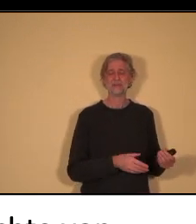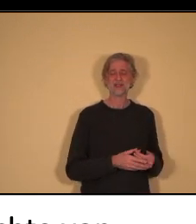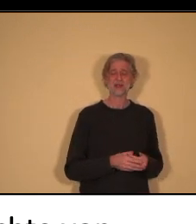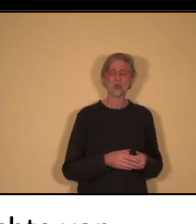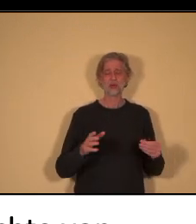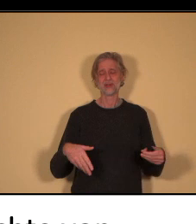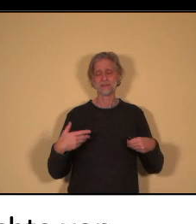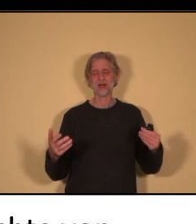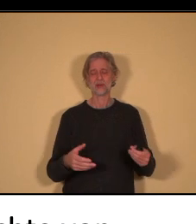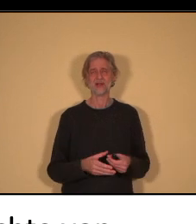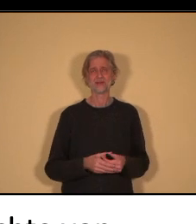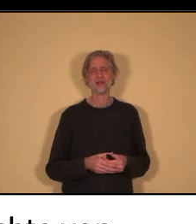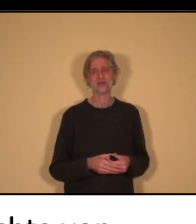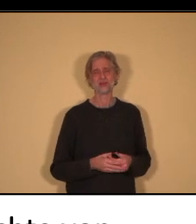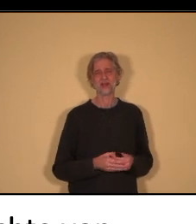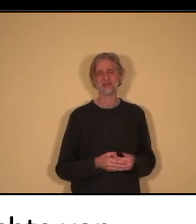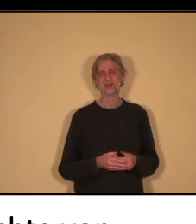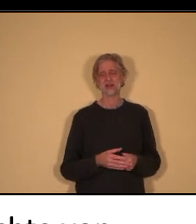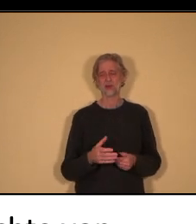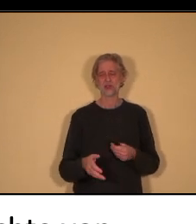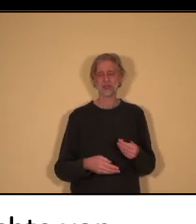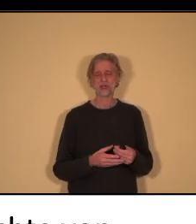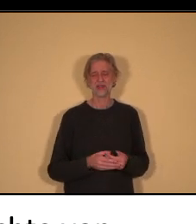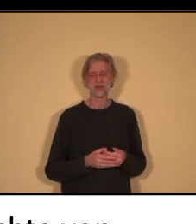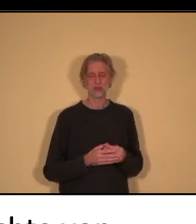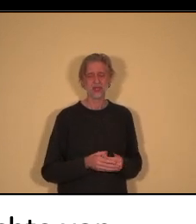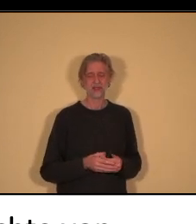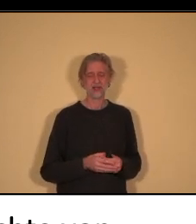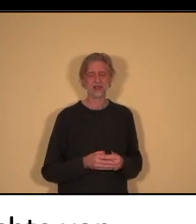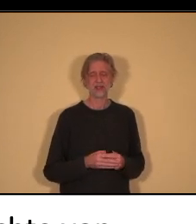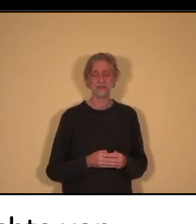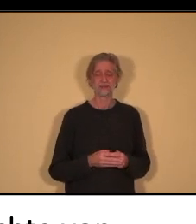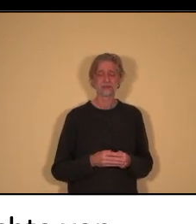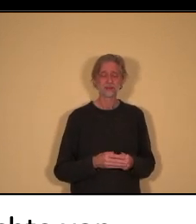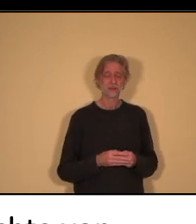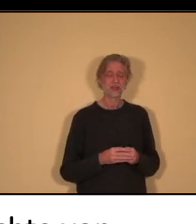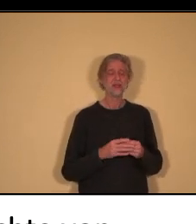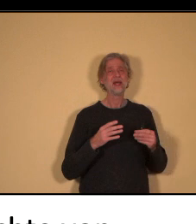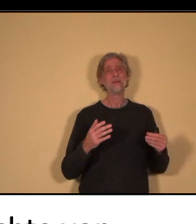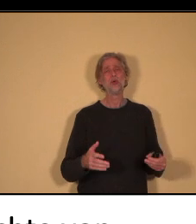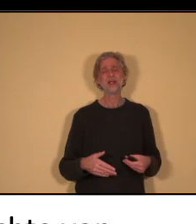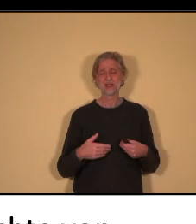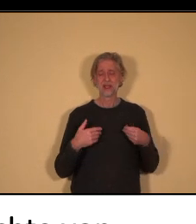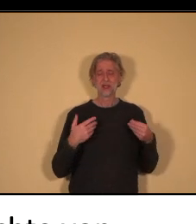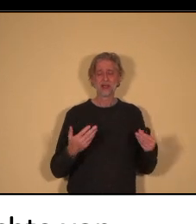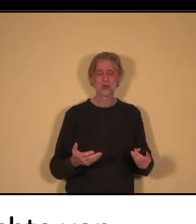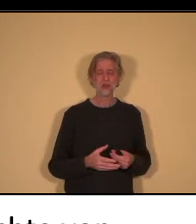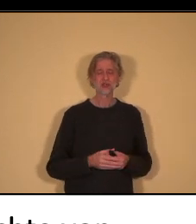von Methanol, und er hat noch als zweite Substanz, die da eine Rolle spielen kann, Dimethylether angegeben,